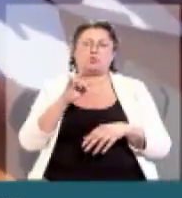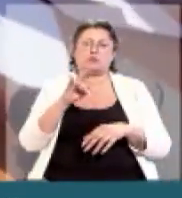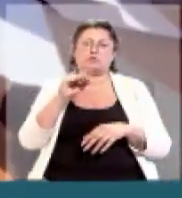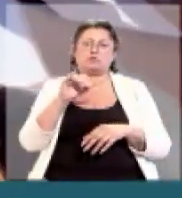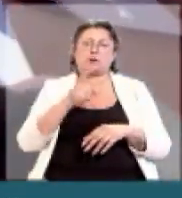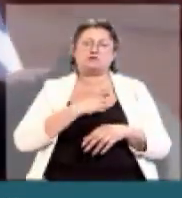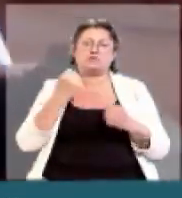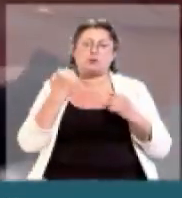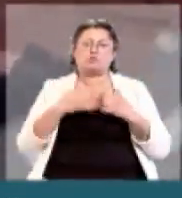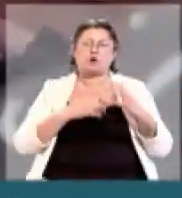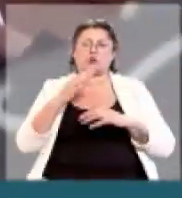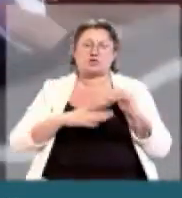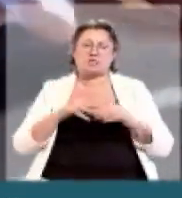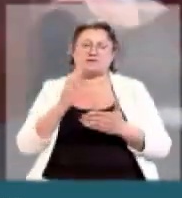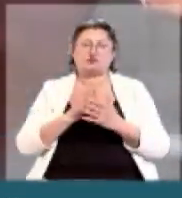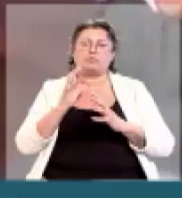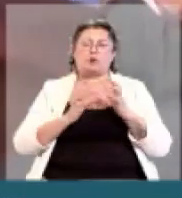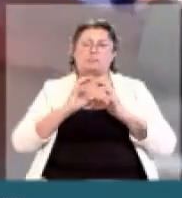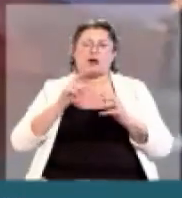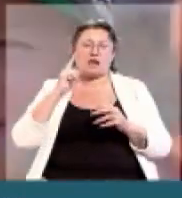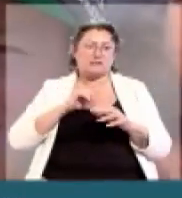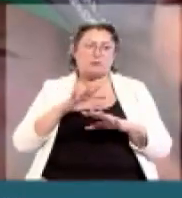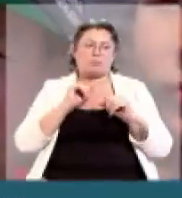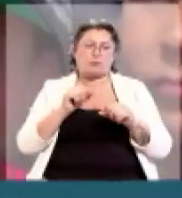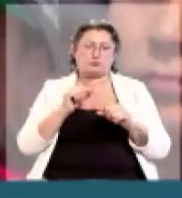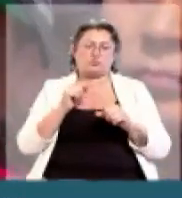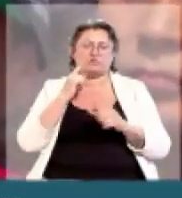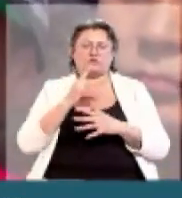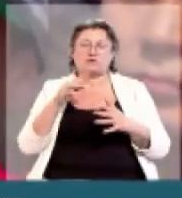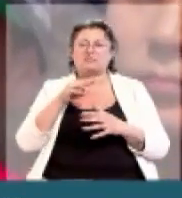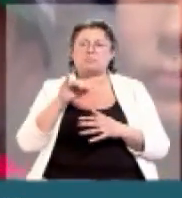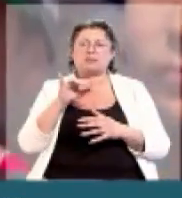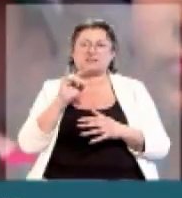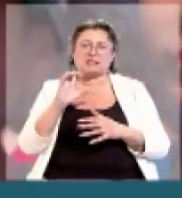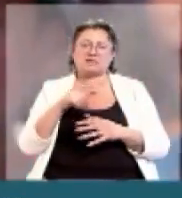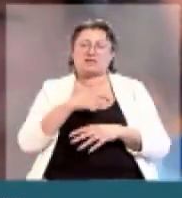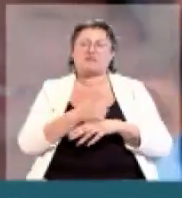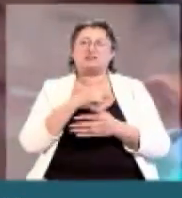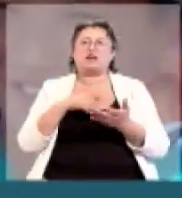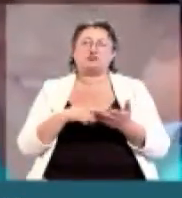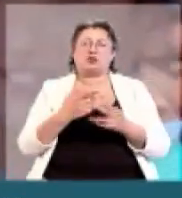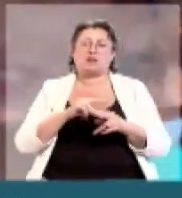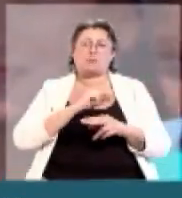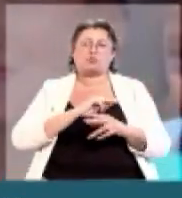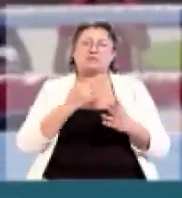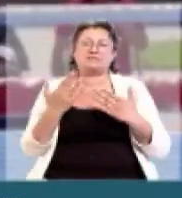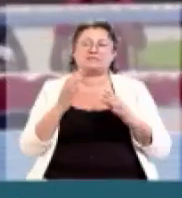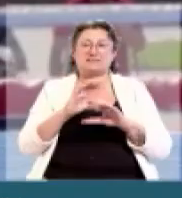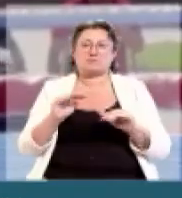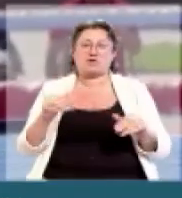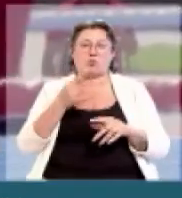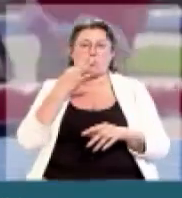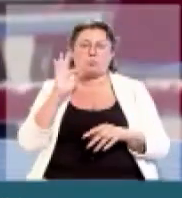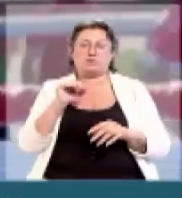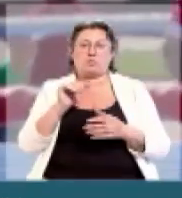Жусупов. Мастер спорта международного класса, является чемпионом мира и Азии по боксу. По словам Тимиртаса, его основная задача на турнире – это работа с детьми. Его опыт